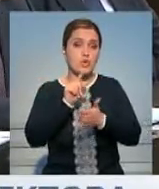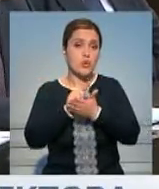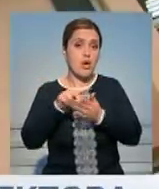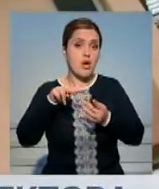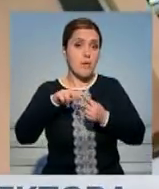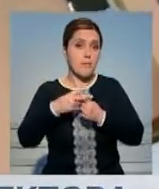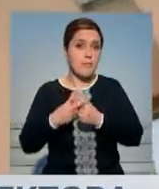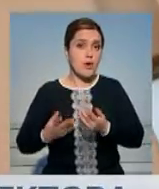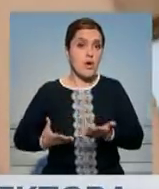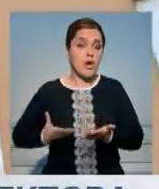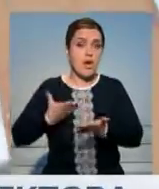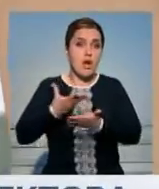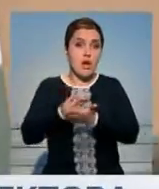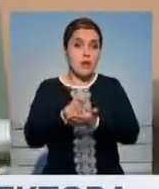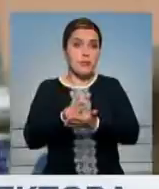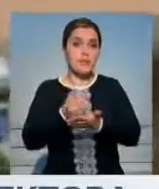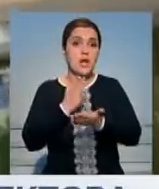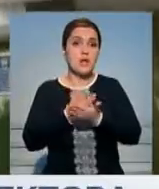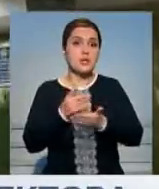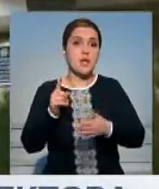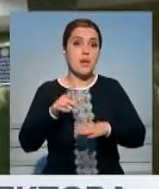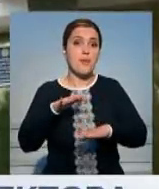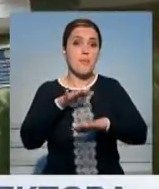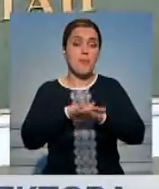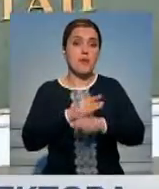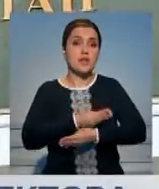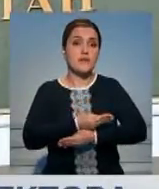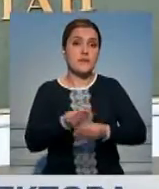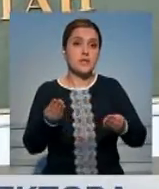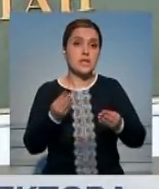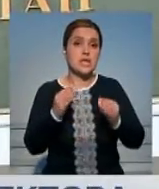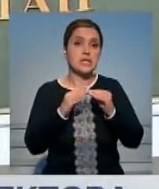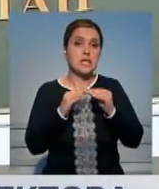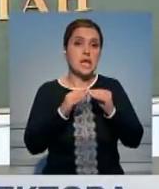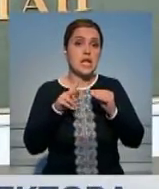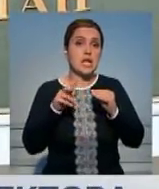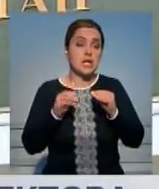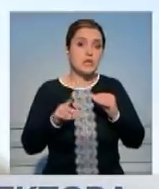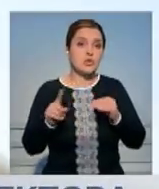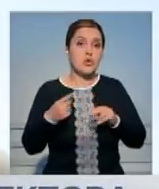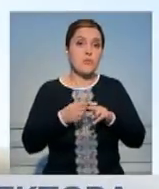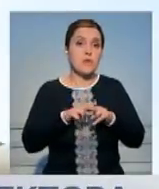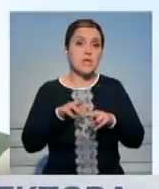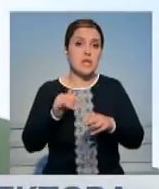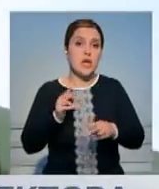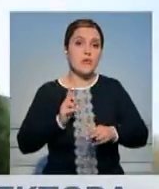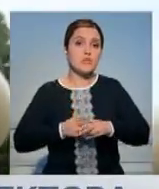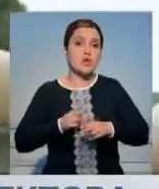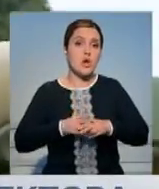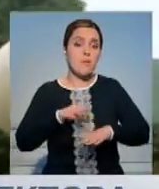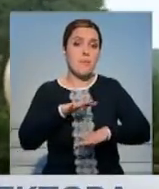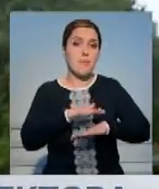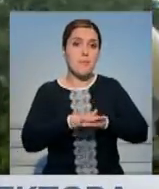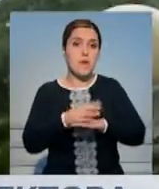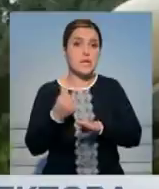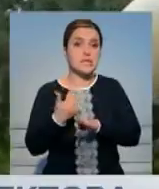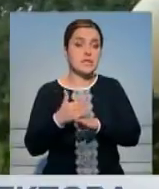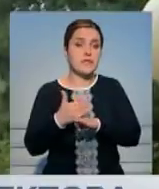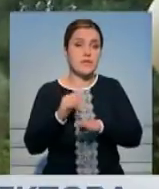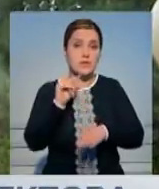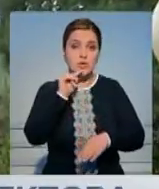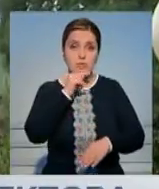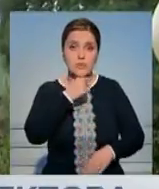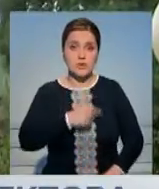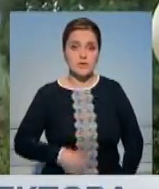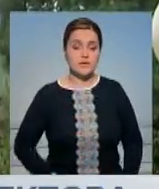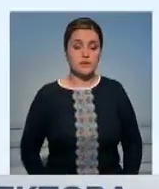суммы, чтобы списать часть неработающих займов, которые банки выдавали последние 10 лет. Сообщается, что эти займы мешают банкам нормально